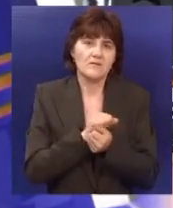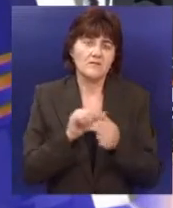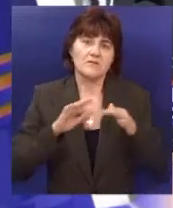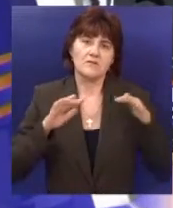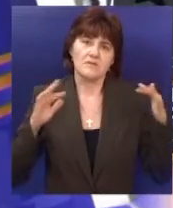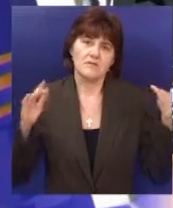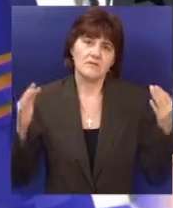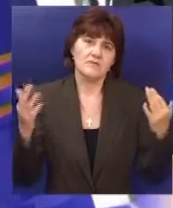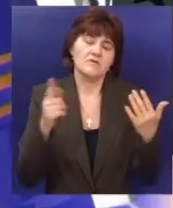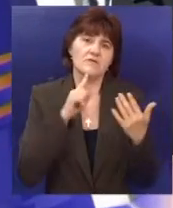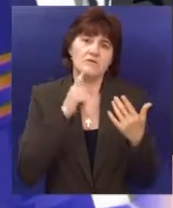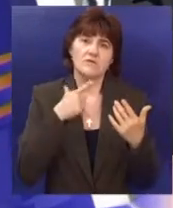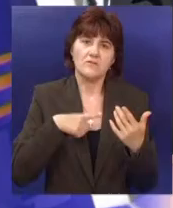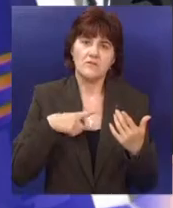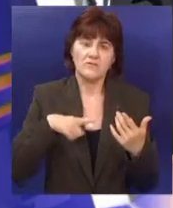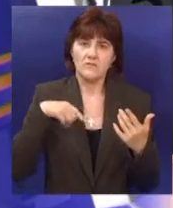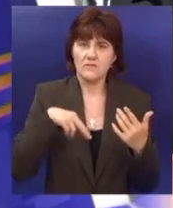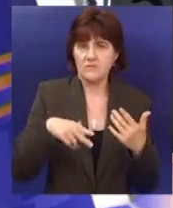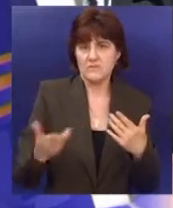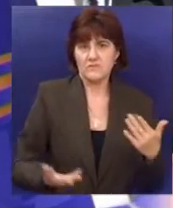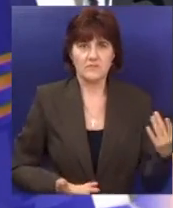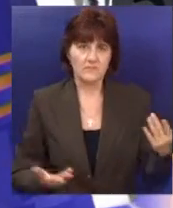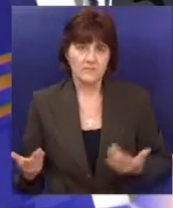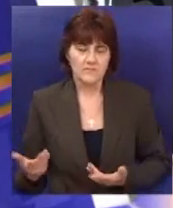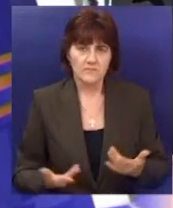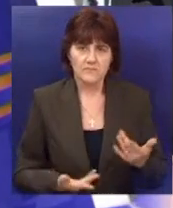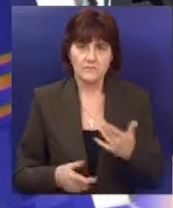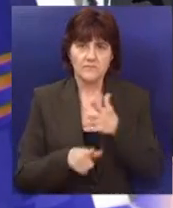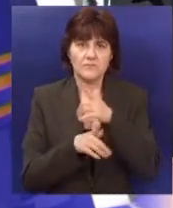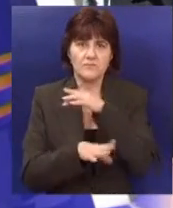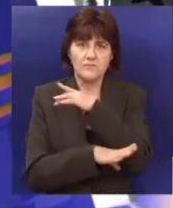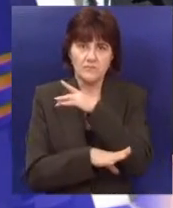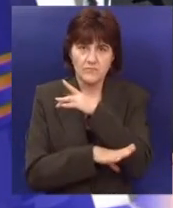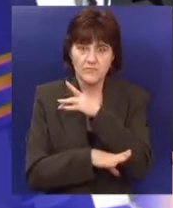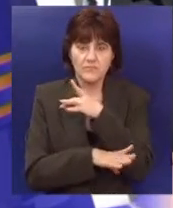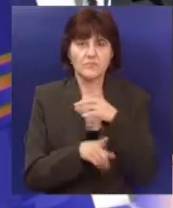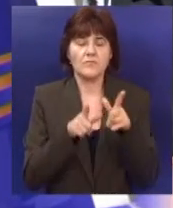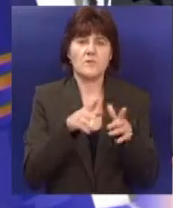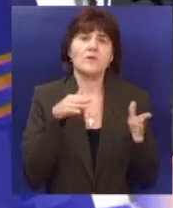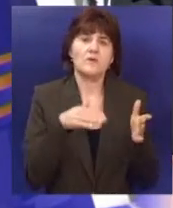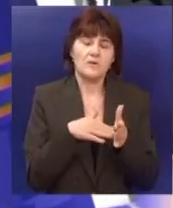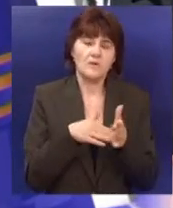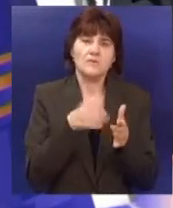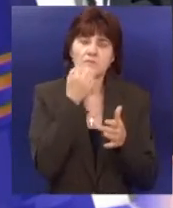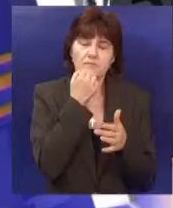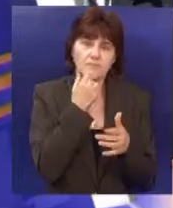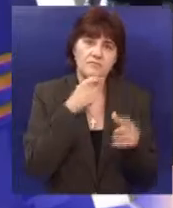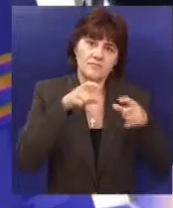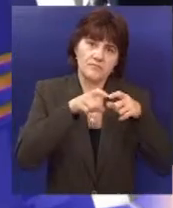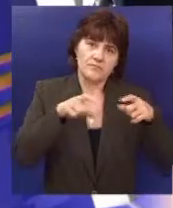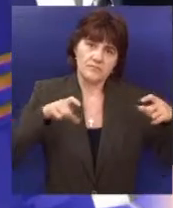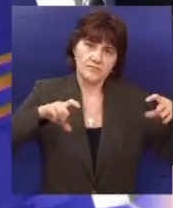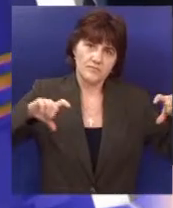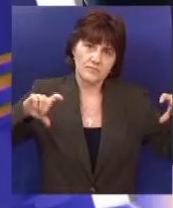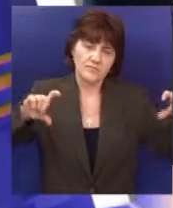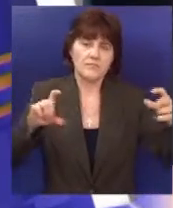sve one segmente i sve one korisnike ovog parka koji inače dolaze i koji imaju neke svoje potrebe. Jedno su rekreativci za čije potrebe se uređuje trim